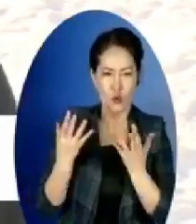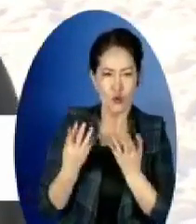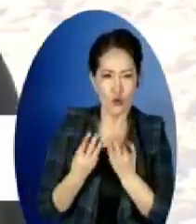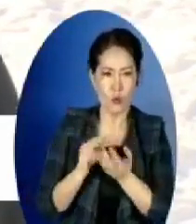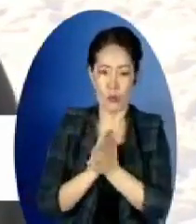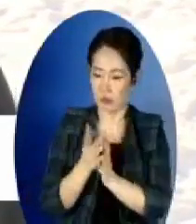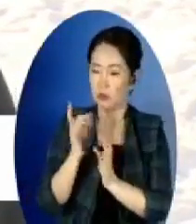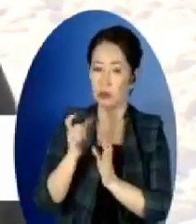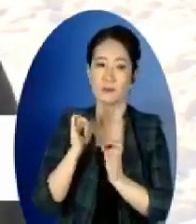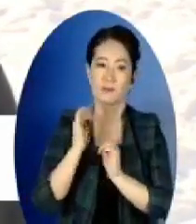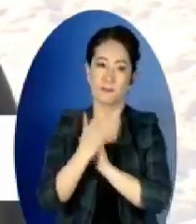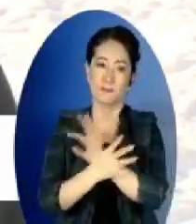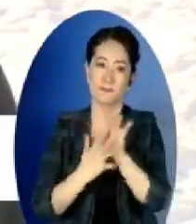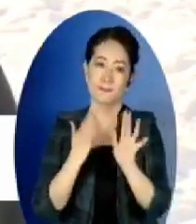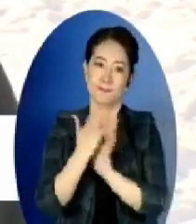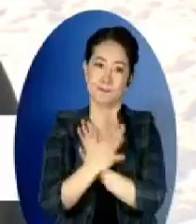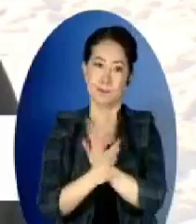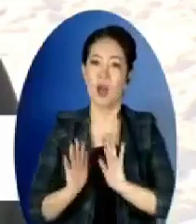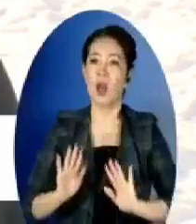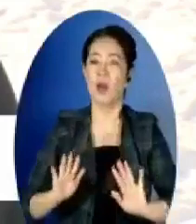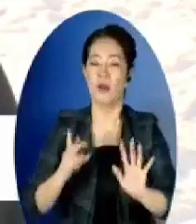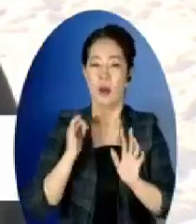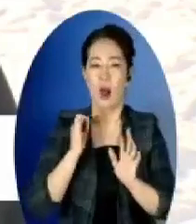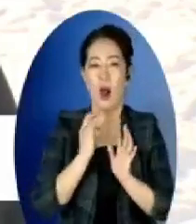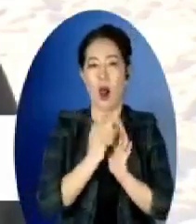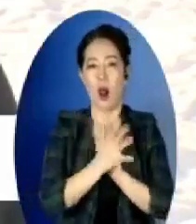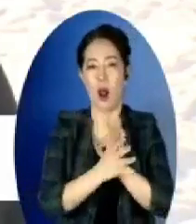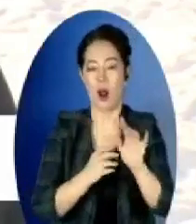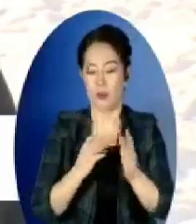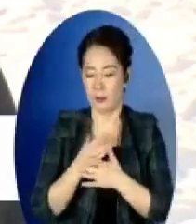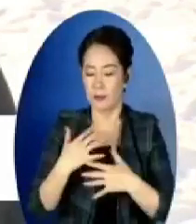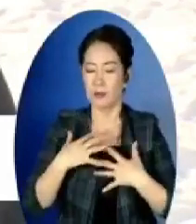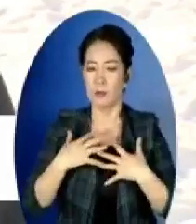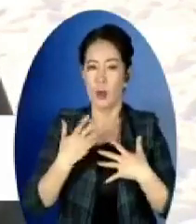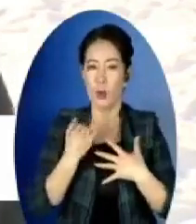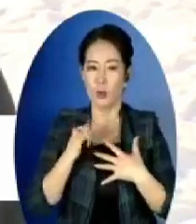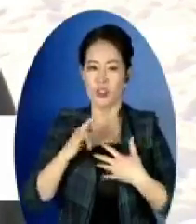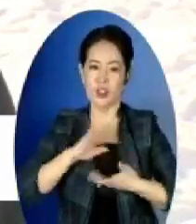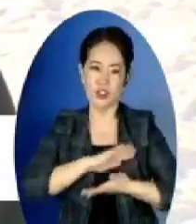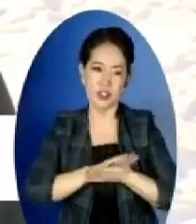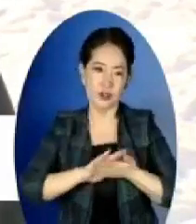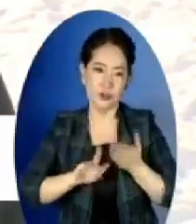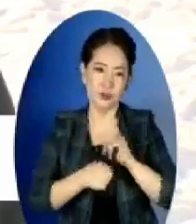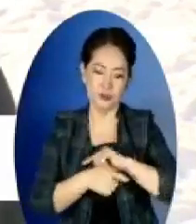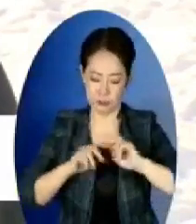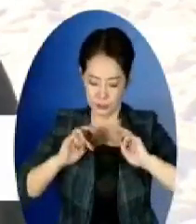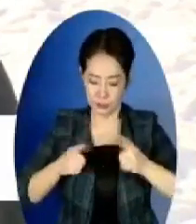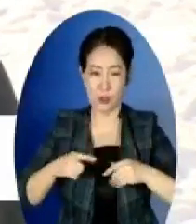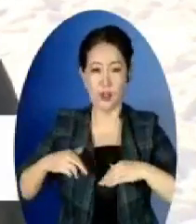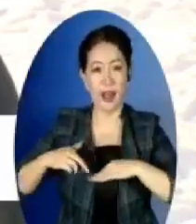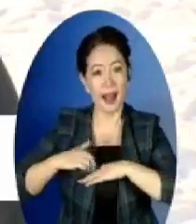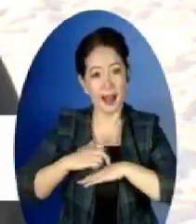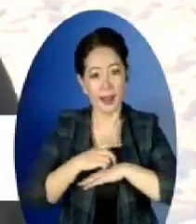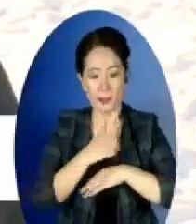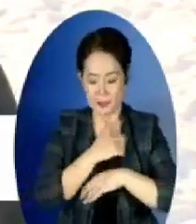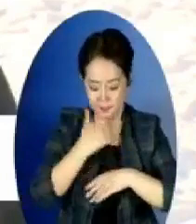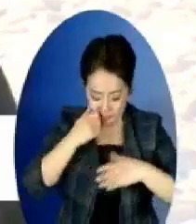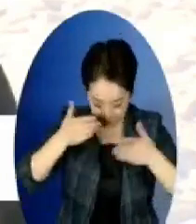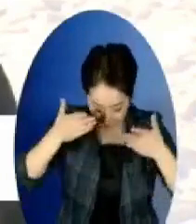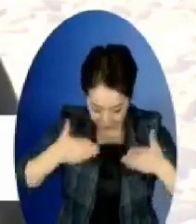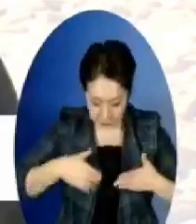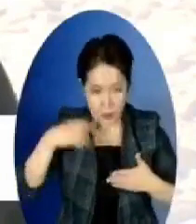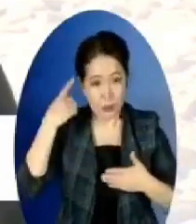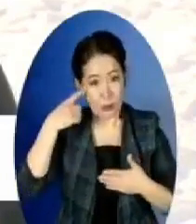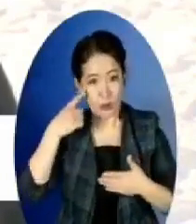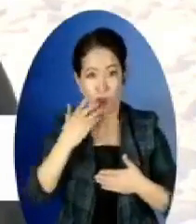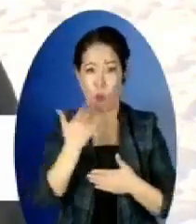бас хүмүүс тасрахгүй бас энд яваад л байна л да. Ер нь тэгээд ингээд уушгаа цэвэрлээл ингээд алхаад өөрсдийнхөө биеийн эрүүл мэндийг бодоод